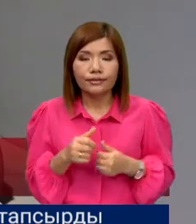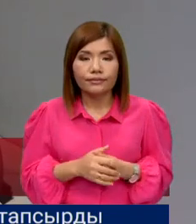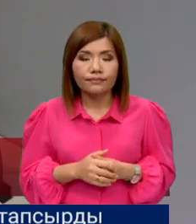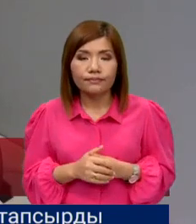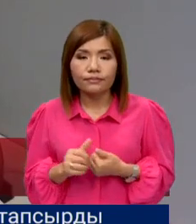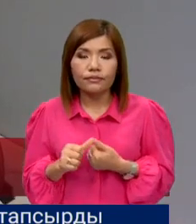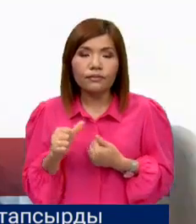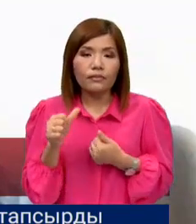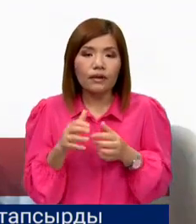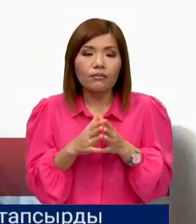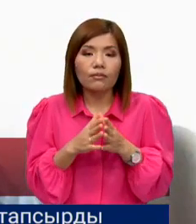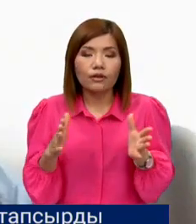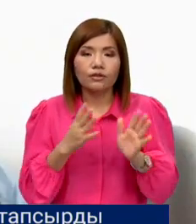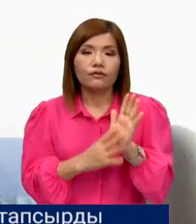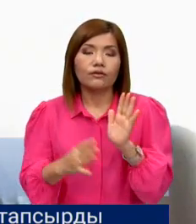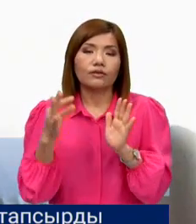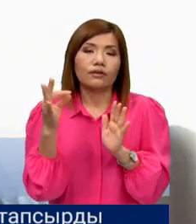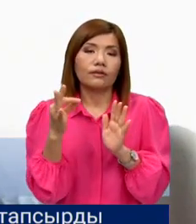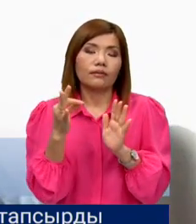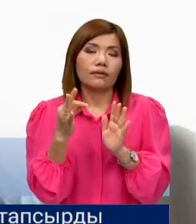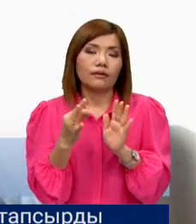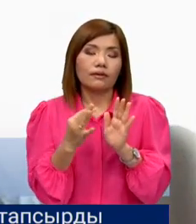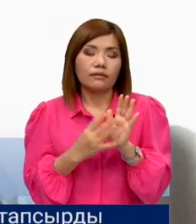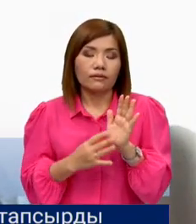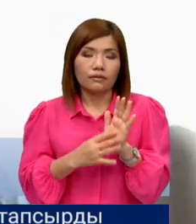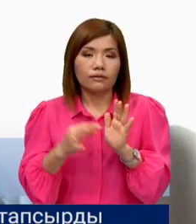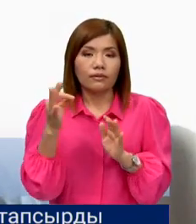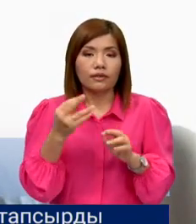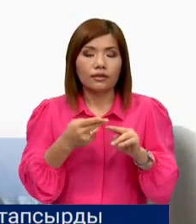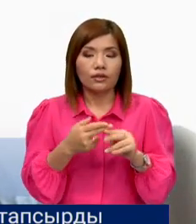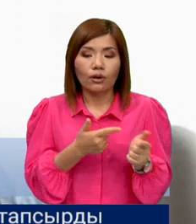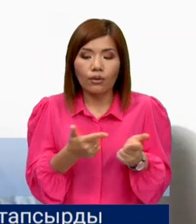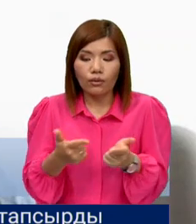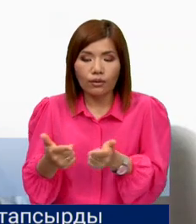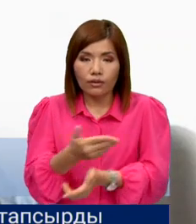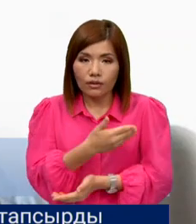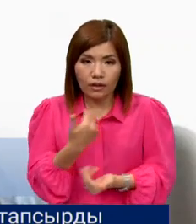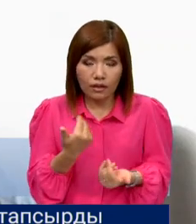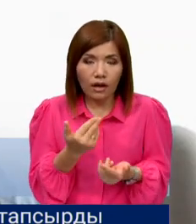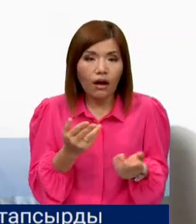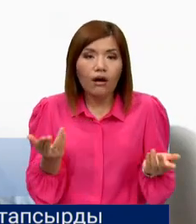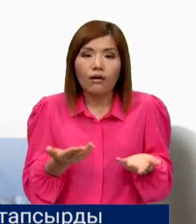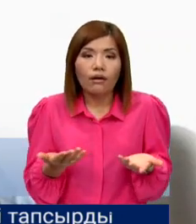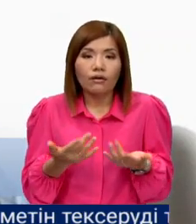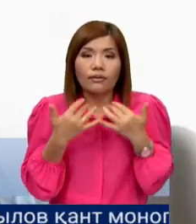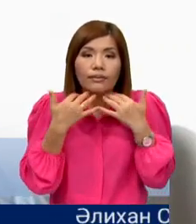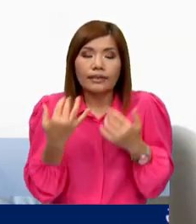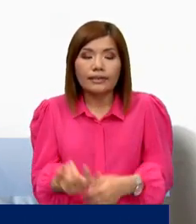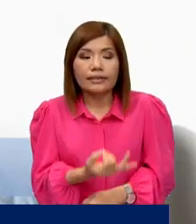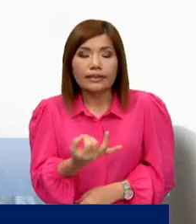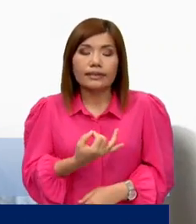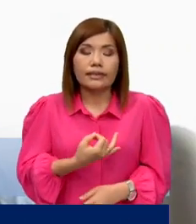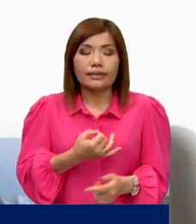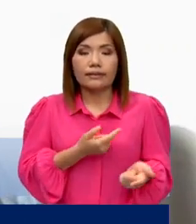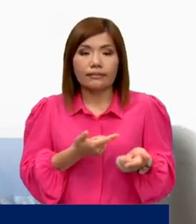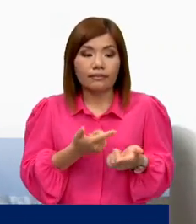основной массы населения более 90% такого уровня подготовки нет. Поэтому, какими бы ни были привлекательными эти